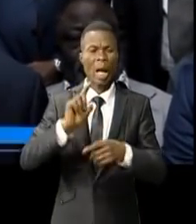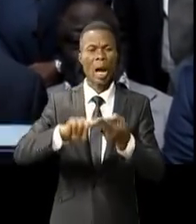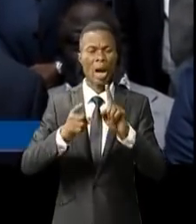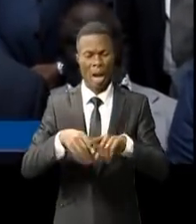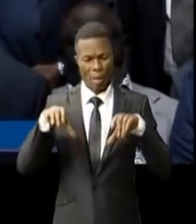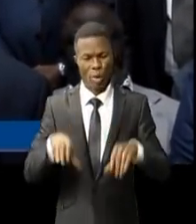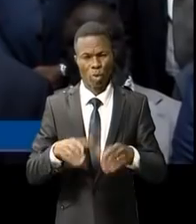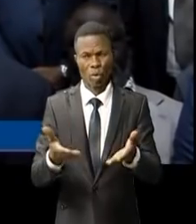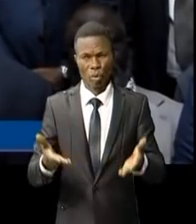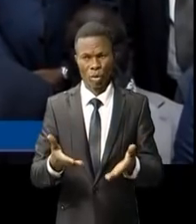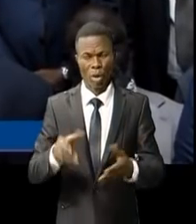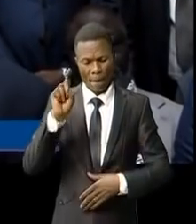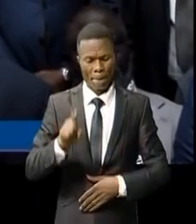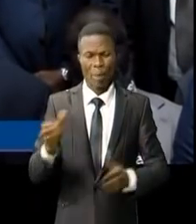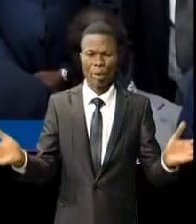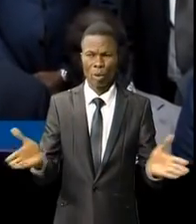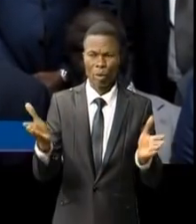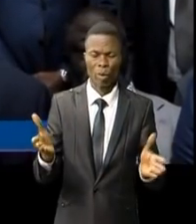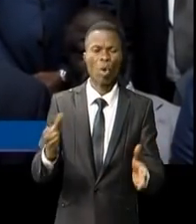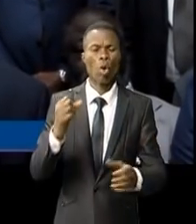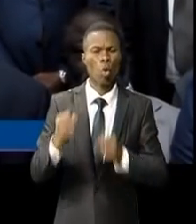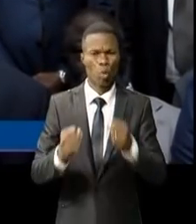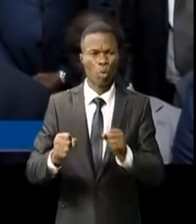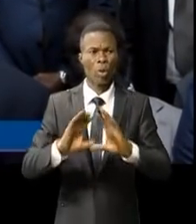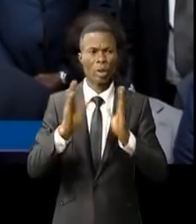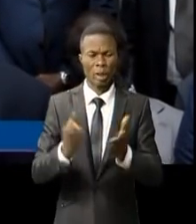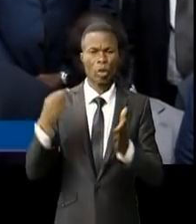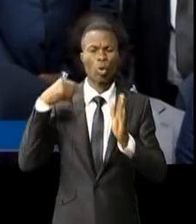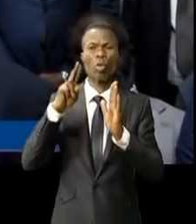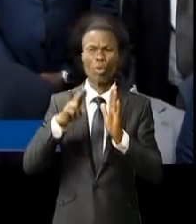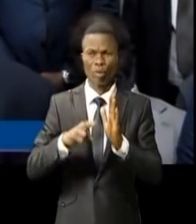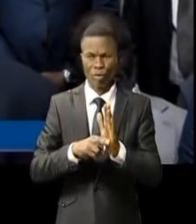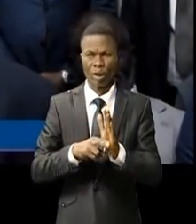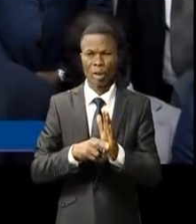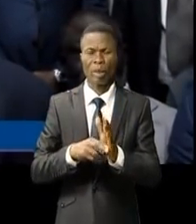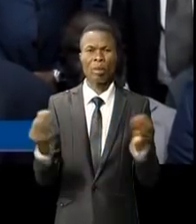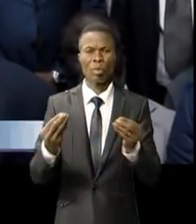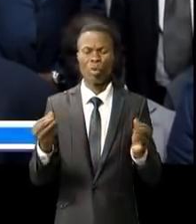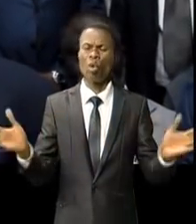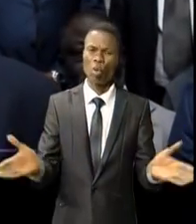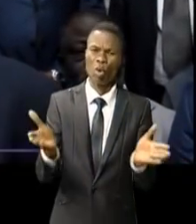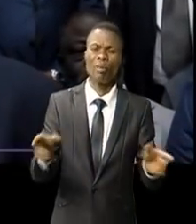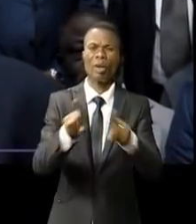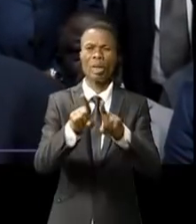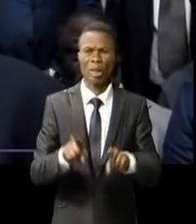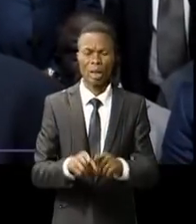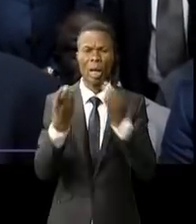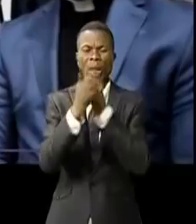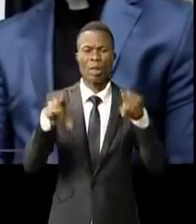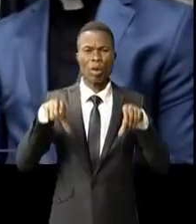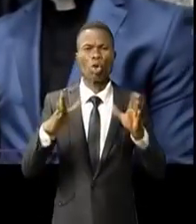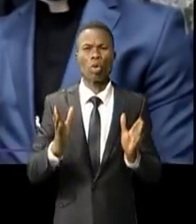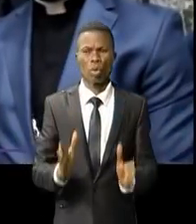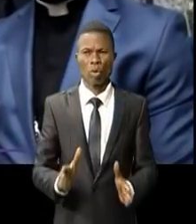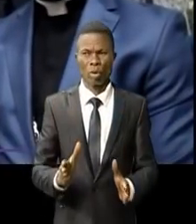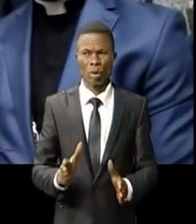qui voudrait renforcer les efforts du gouvernement de renforcer la démocratie congolaise.